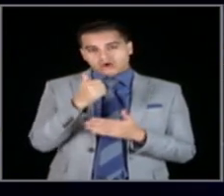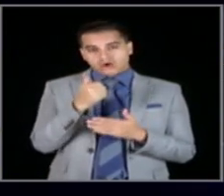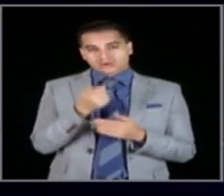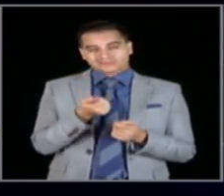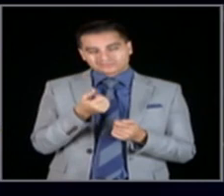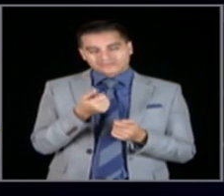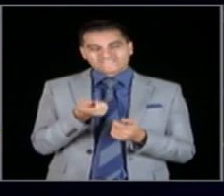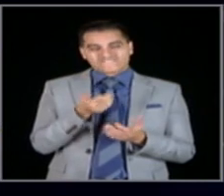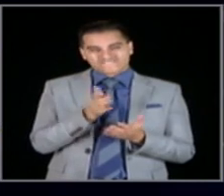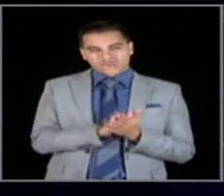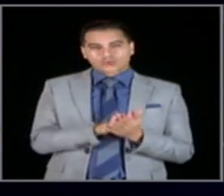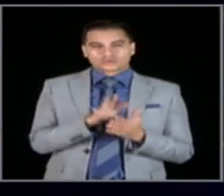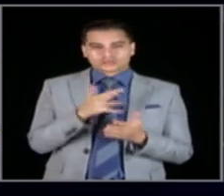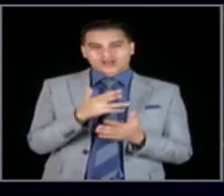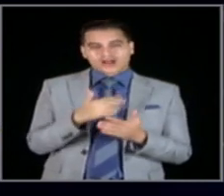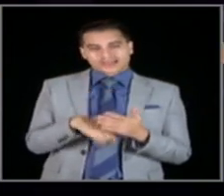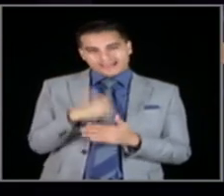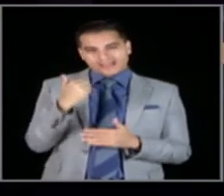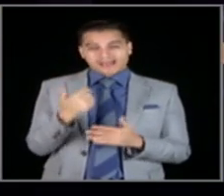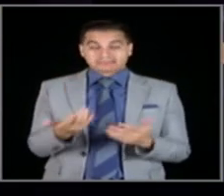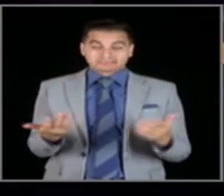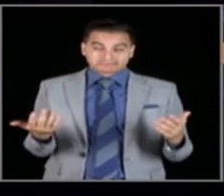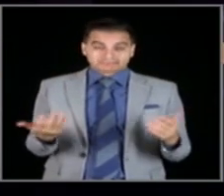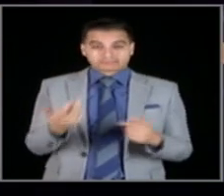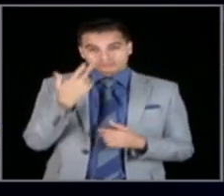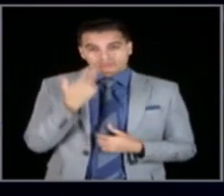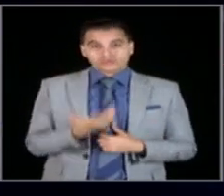تطمنكم شوية قبل الفقرة الأخيرة. يا رب يا رب. ودلوقتي